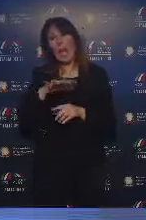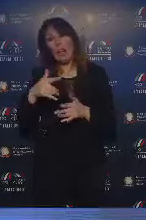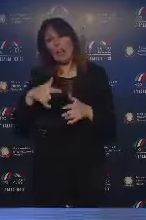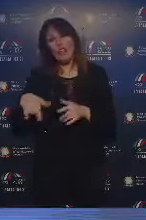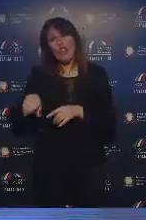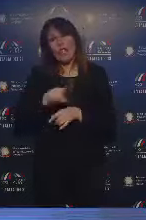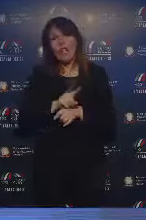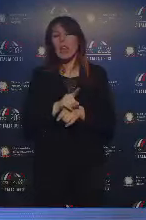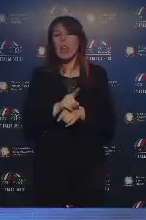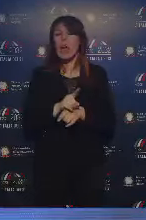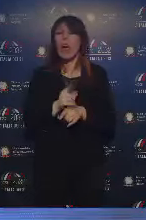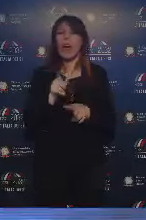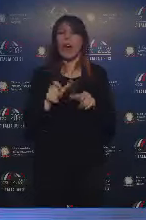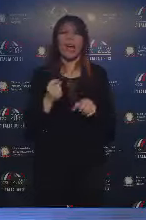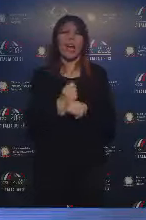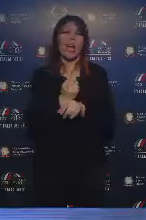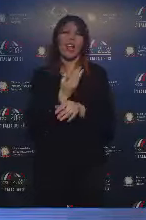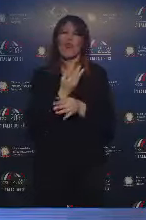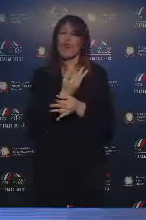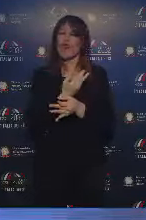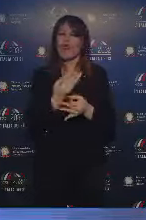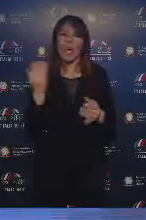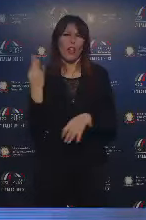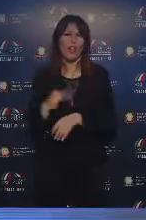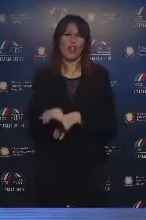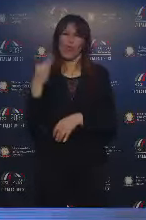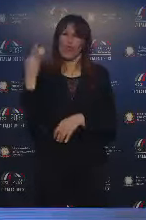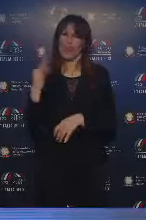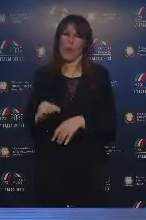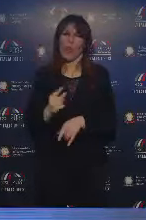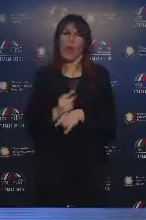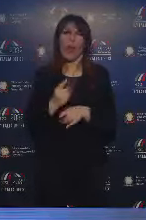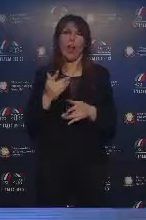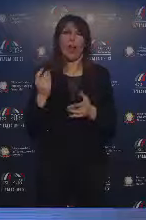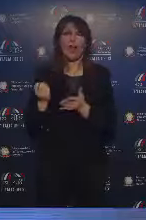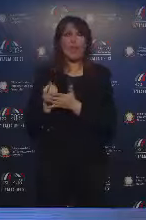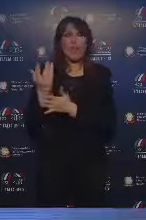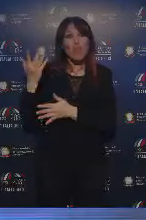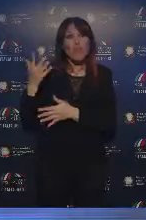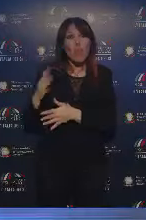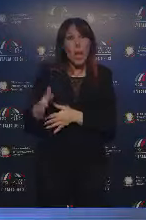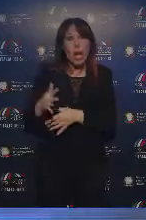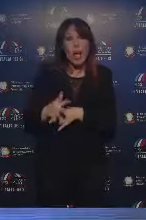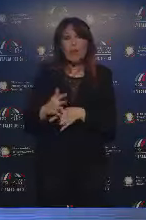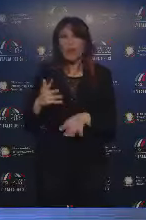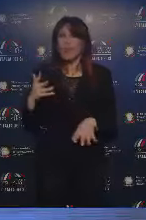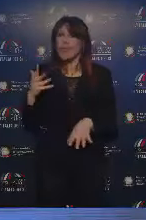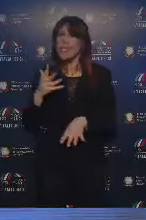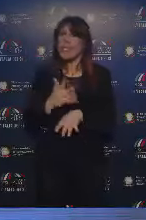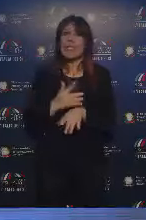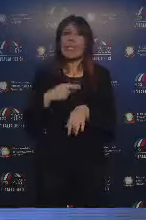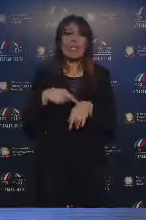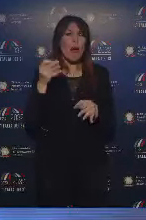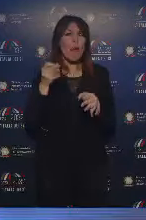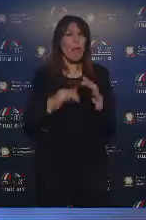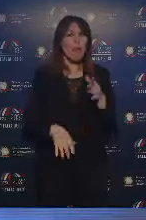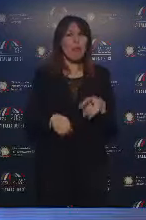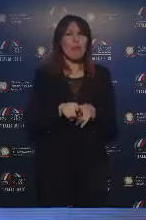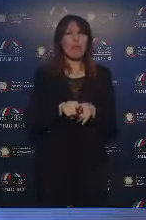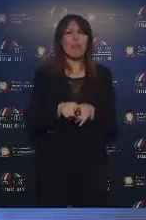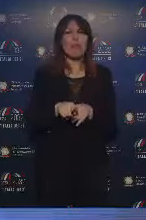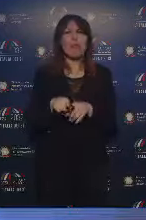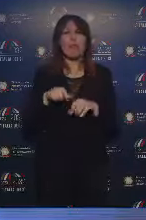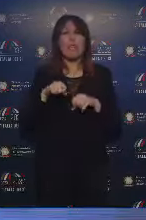eccezionale perché dopo quello che è accaduto sono intervenuti in tempo quasi reale ne parlavo questa mattina con alcuni dirigenti